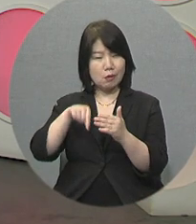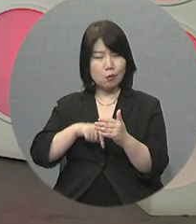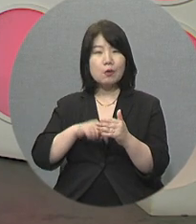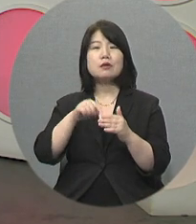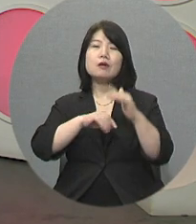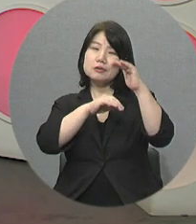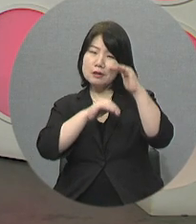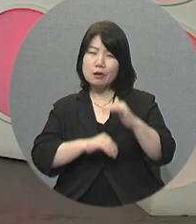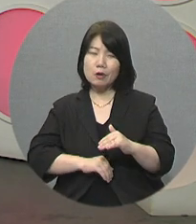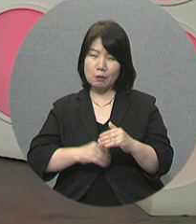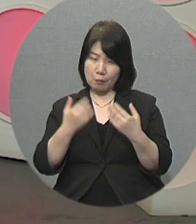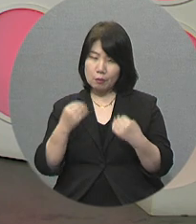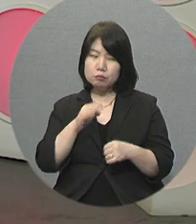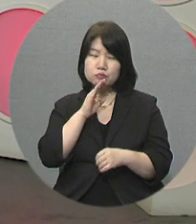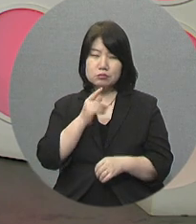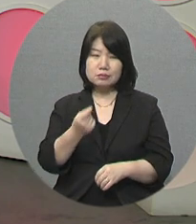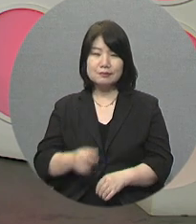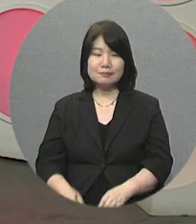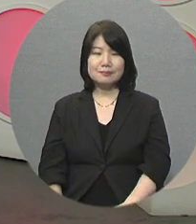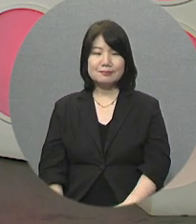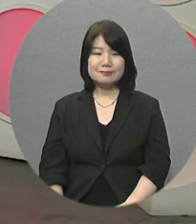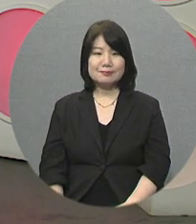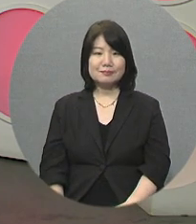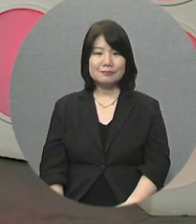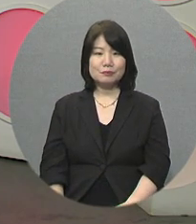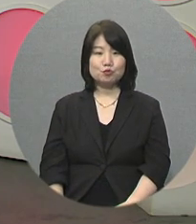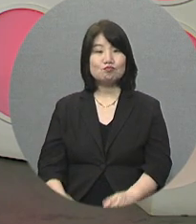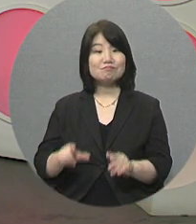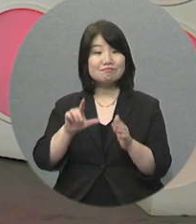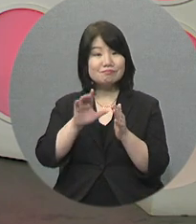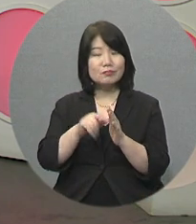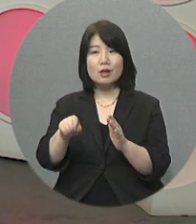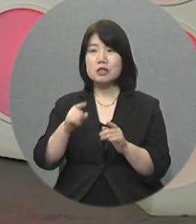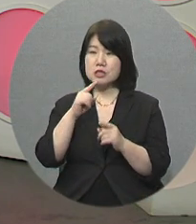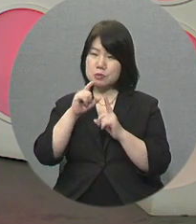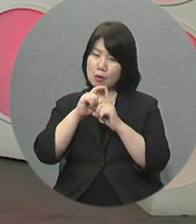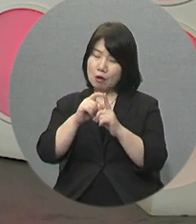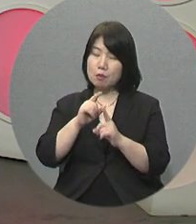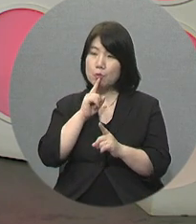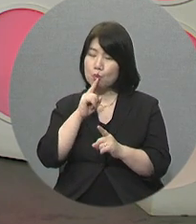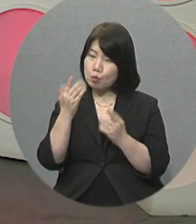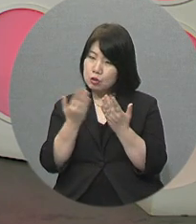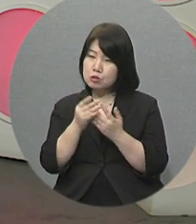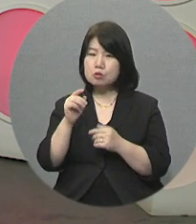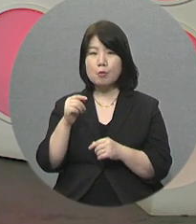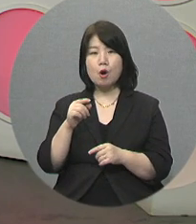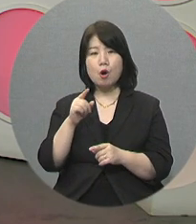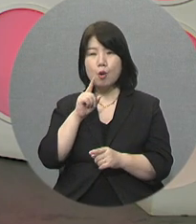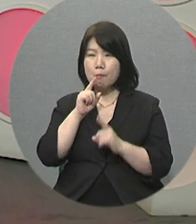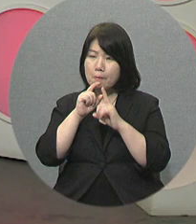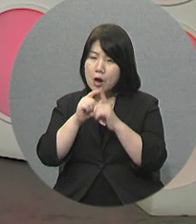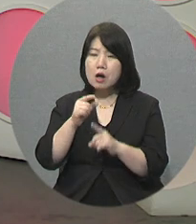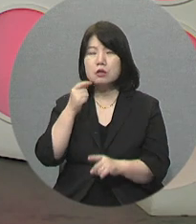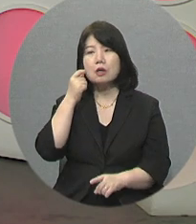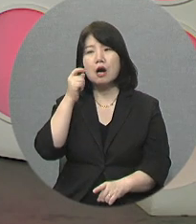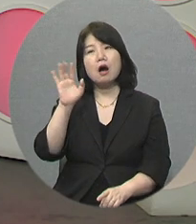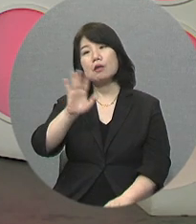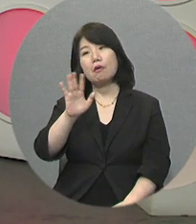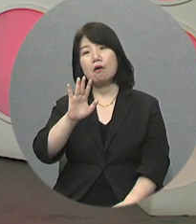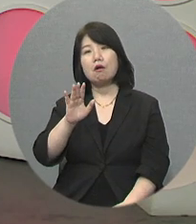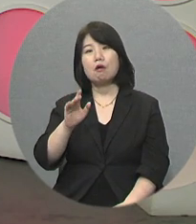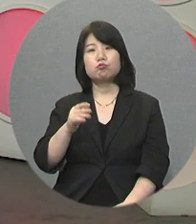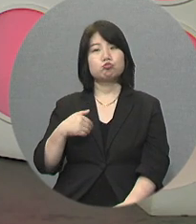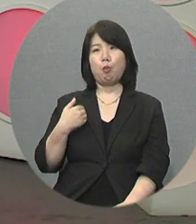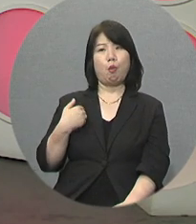스토리가 많잖아요. 그죠? 그러게요. 그래서 지금 이 순간에 이 말이 맞는지 모르겠는데 말하지 않으면 몰라요.